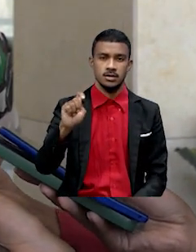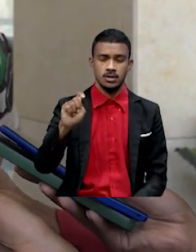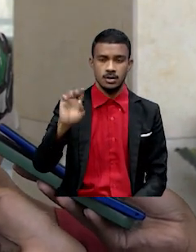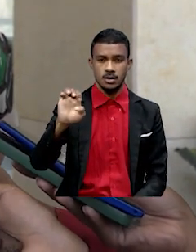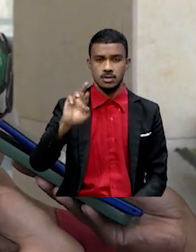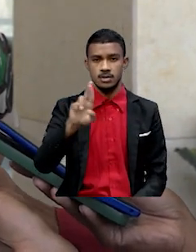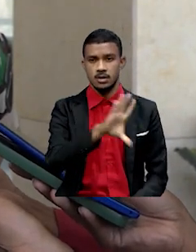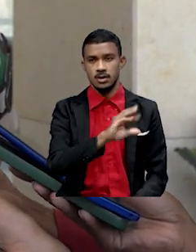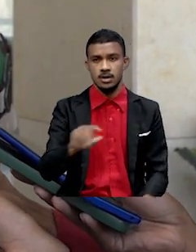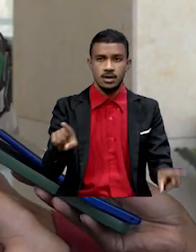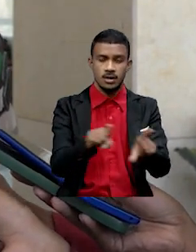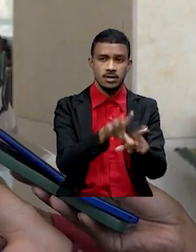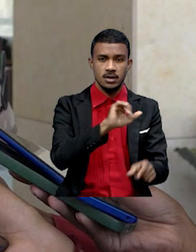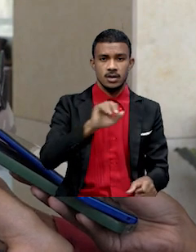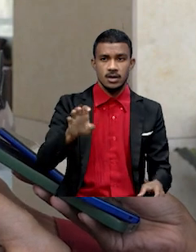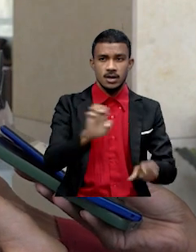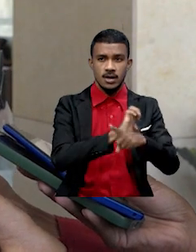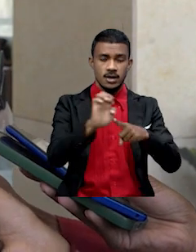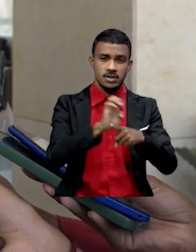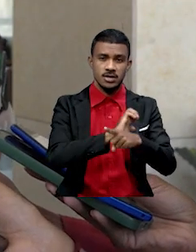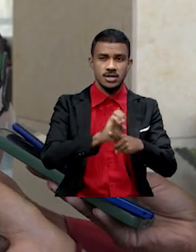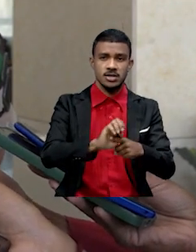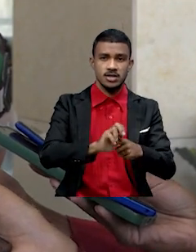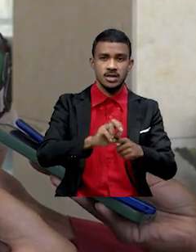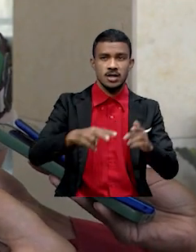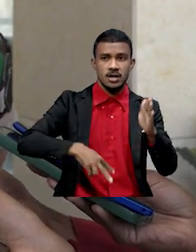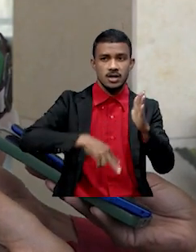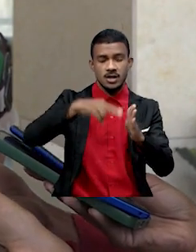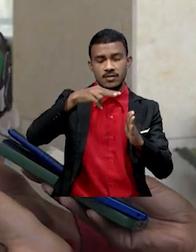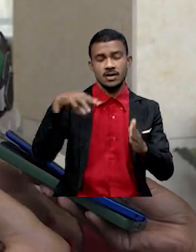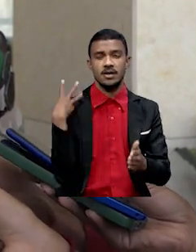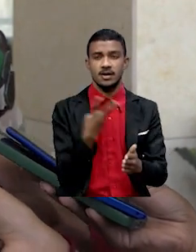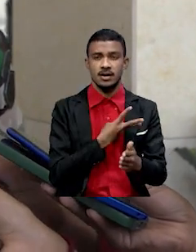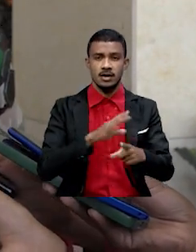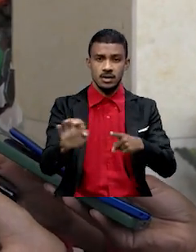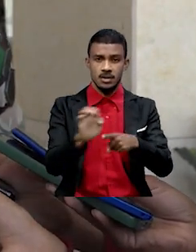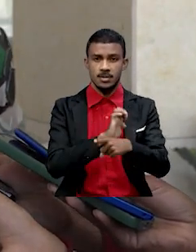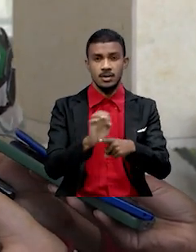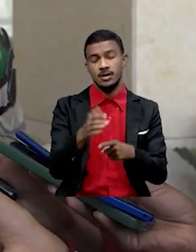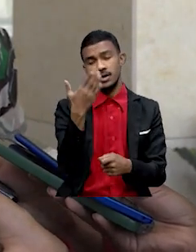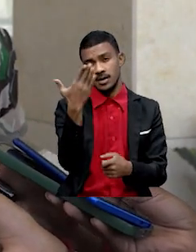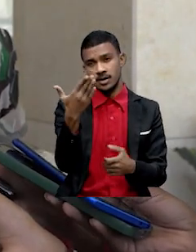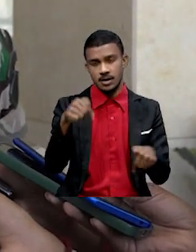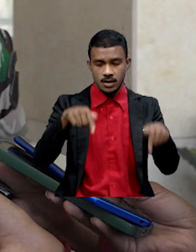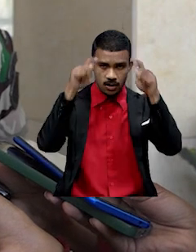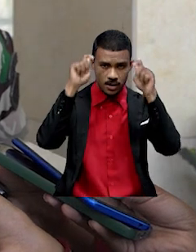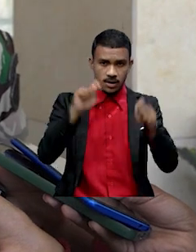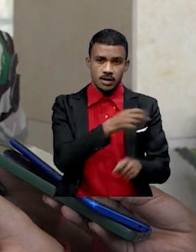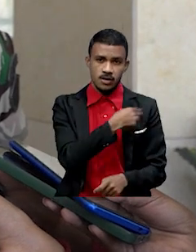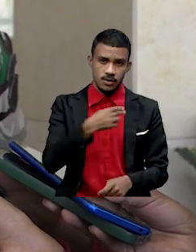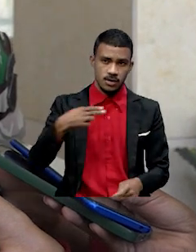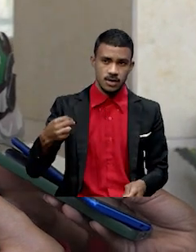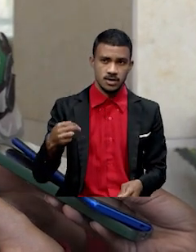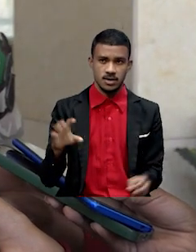termasuk combined exercise yang troop level. Kita latihan apakah di Indonesia bergabung